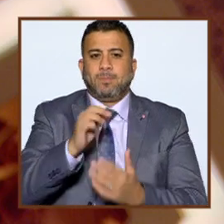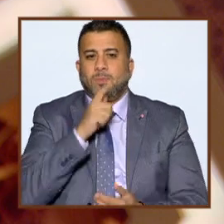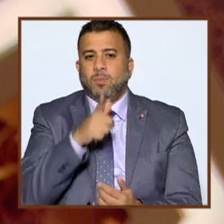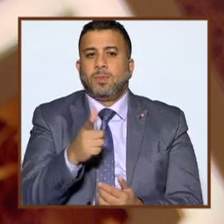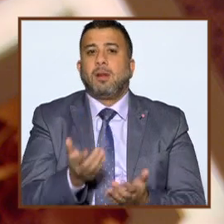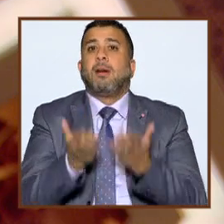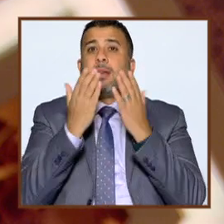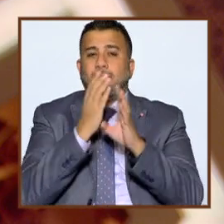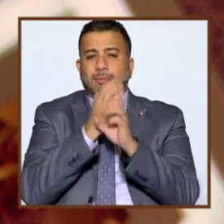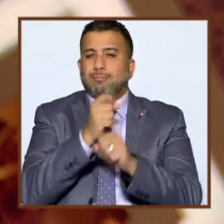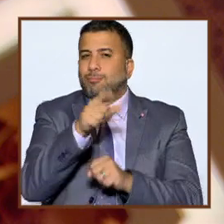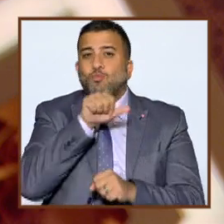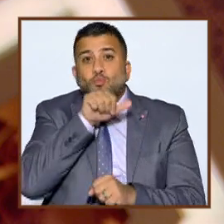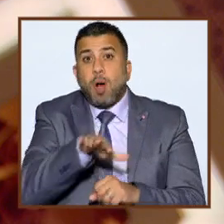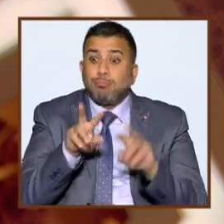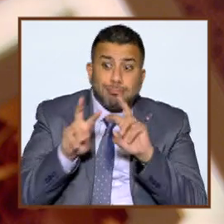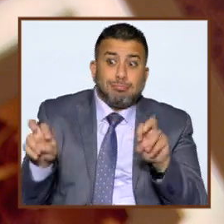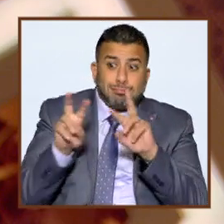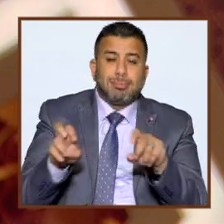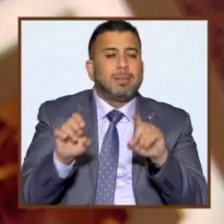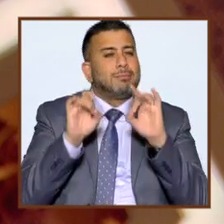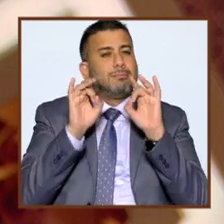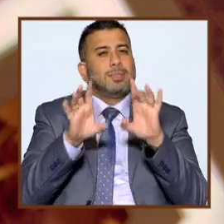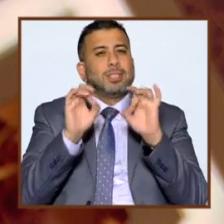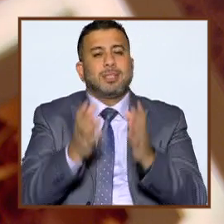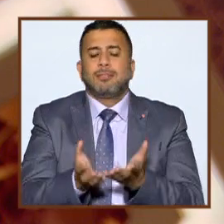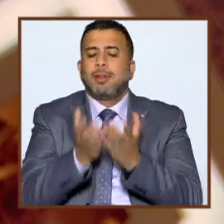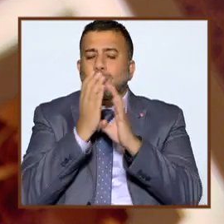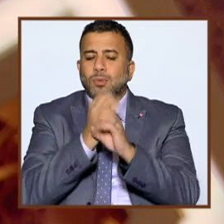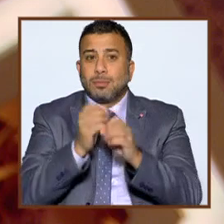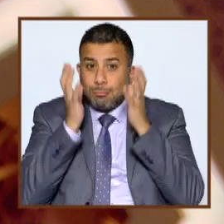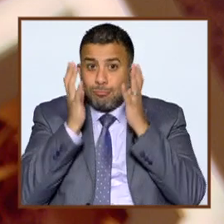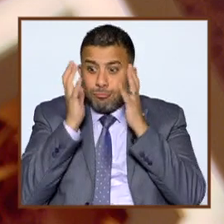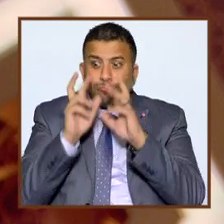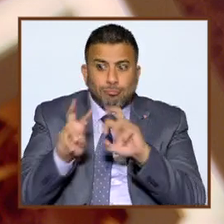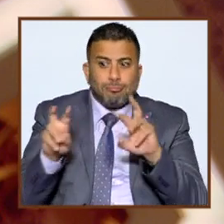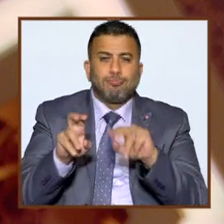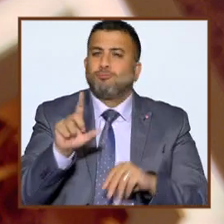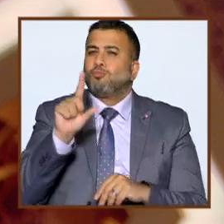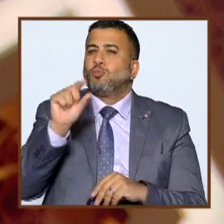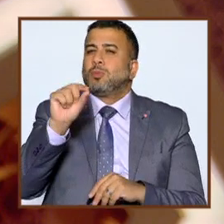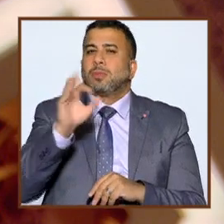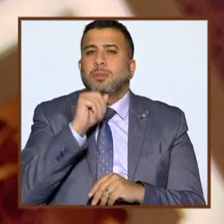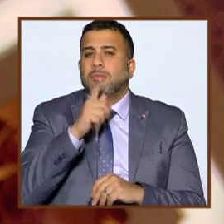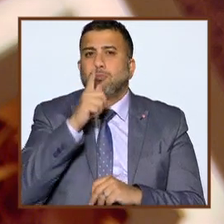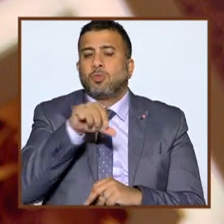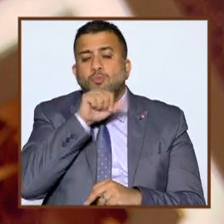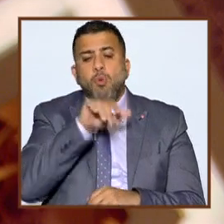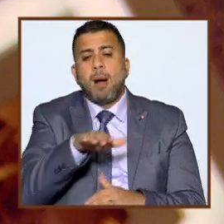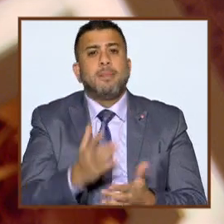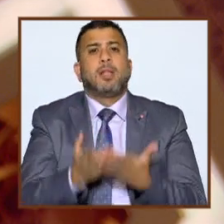عنك، وفقك الله لهدي النبي عليه الصلاة والسلام في الصلاة وفي غير الصلاة. بالنسبة لصلاة النبي عليه الصلاة